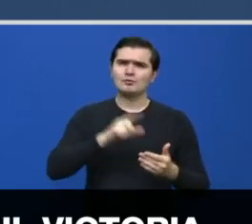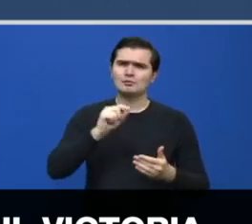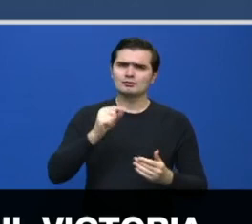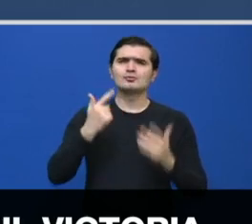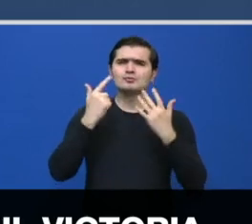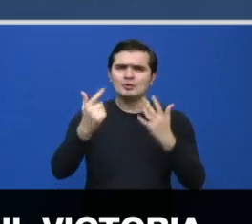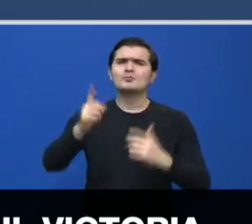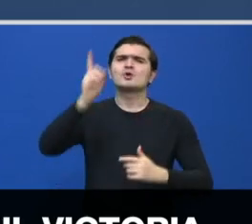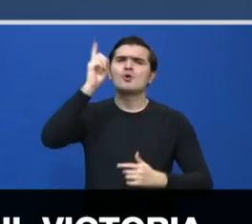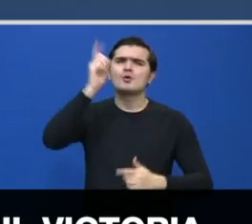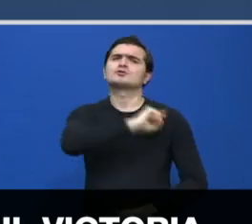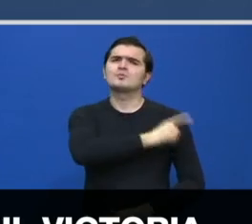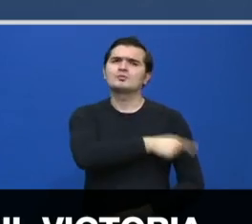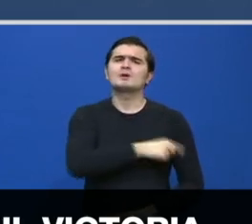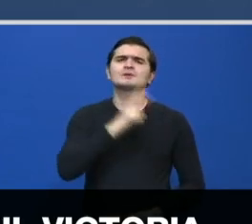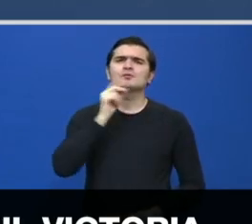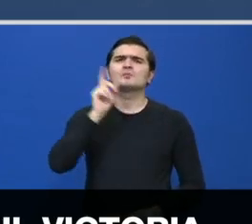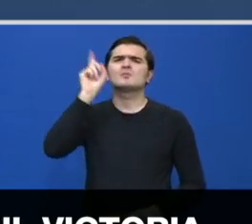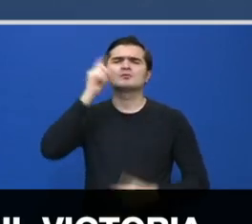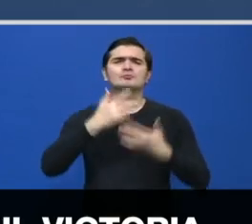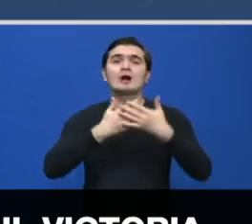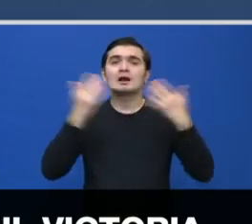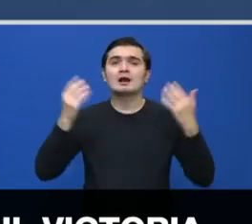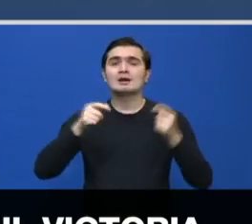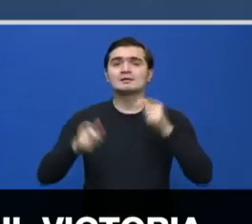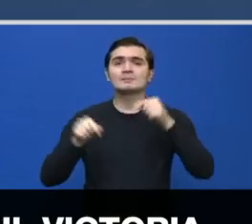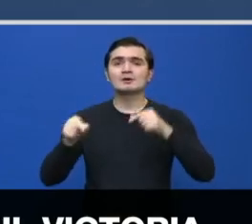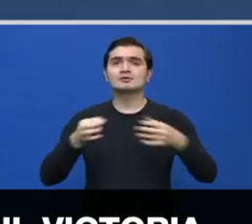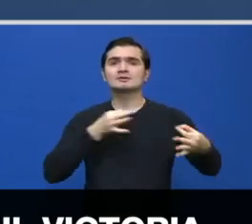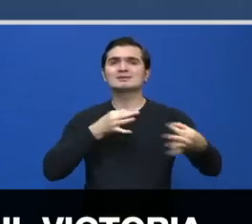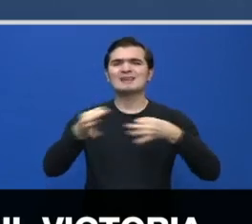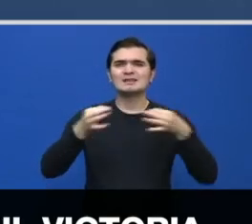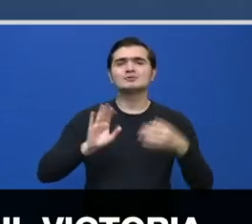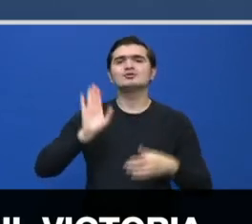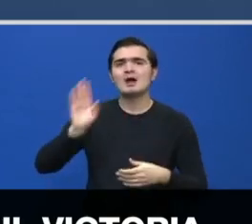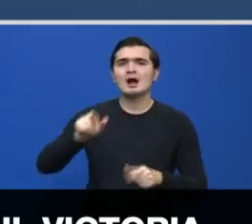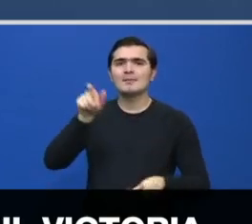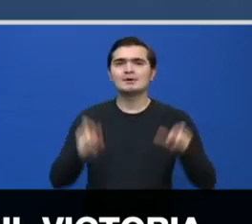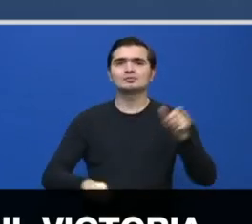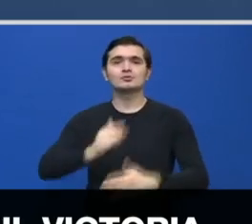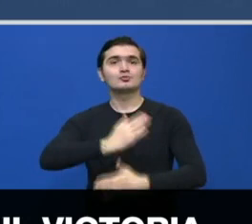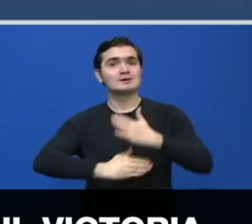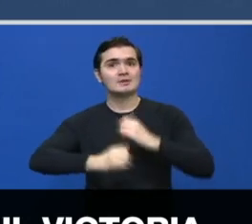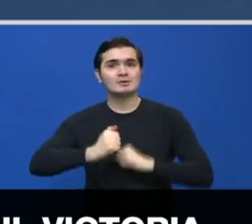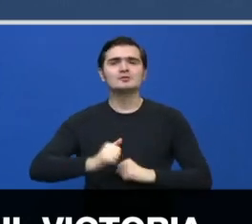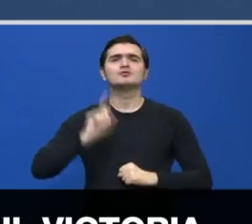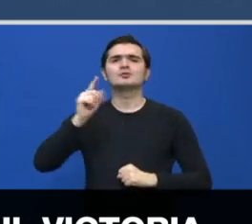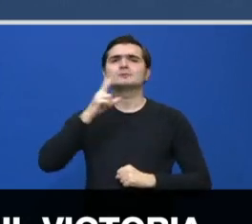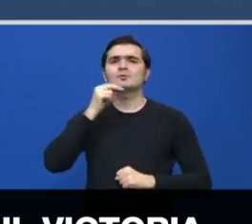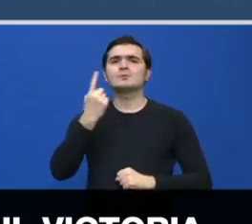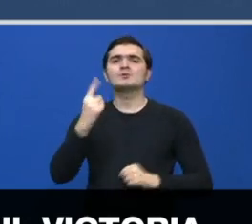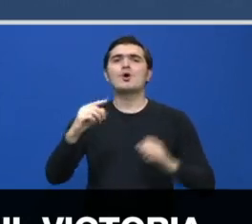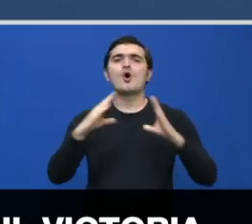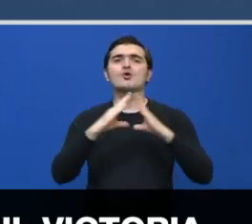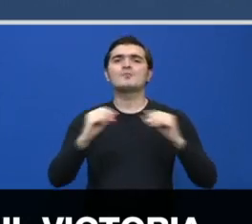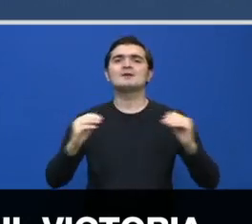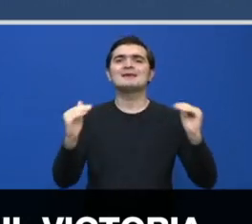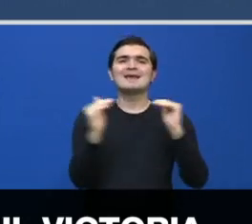vorbi atunci clar de o strategie a persoanelor cu dizabilități și de o Românie echitabilă, așa cum